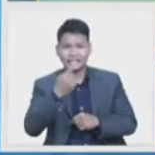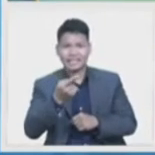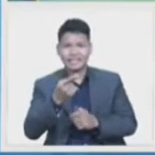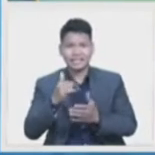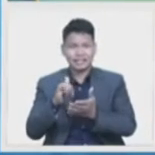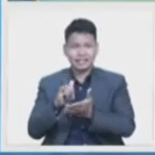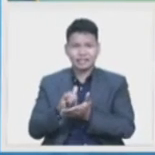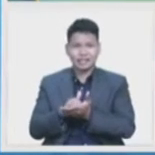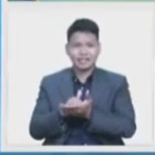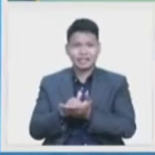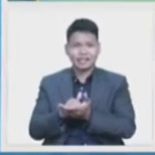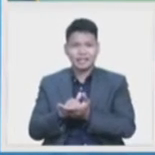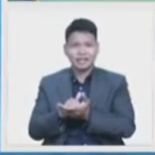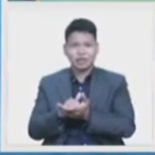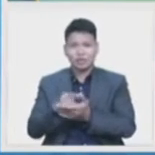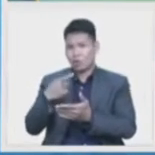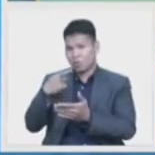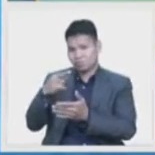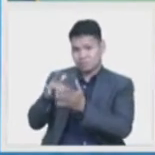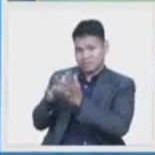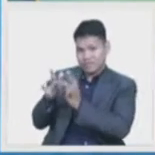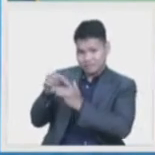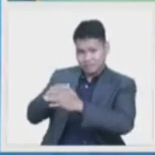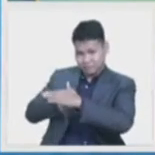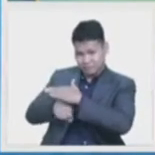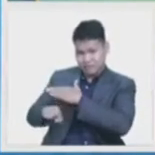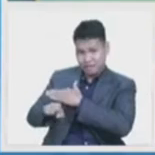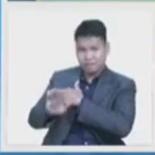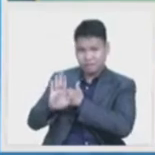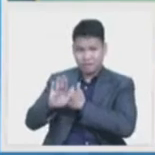natao sa babay. Natao ilalom sa